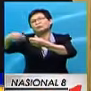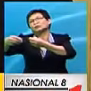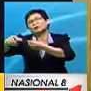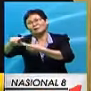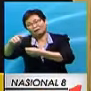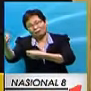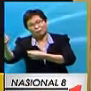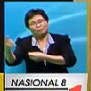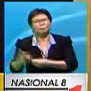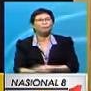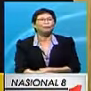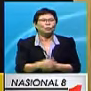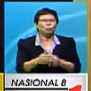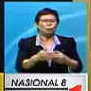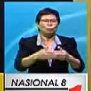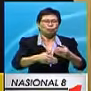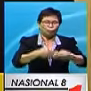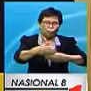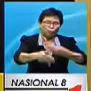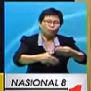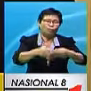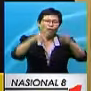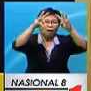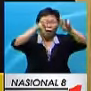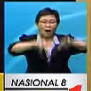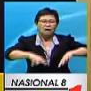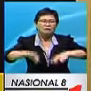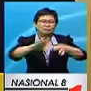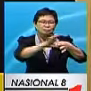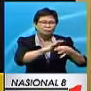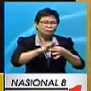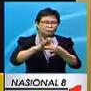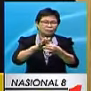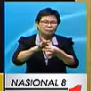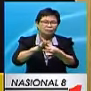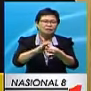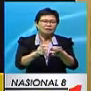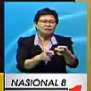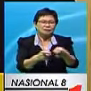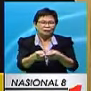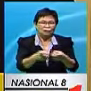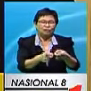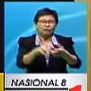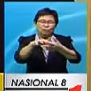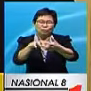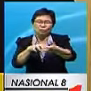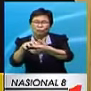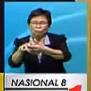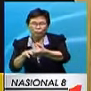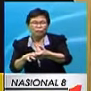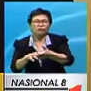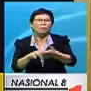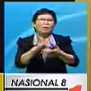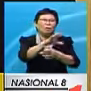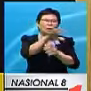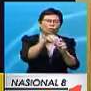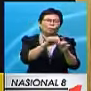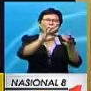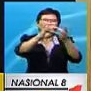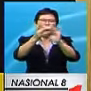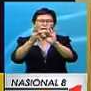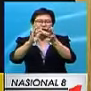to enhance ASEAN's collective preparedness in dealing with disasters, including coordination